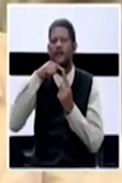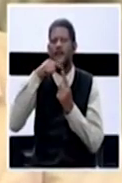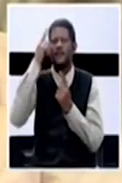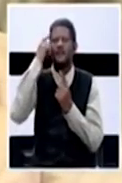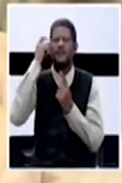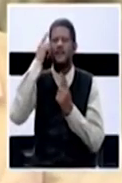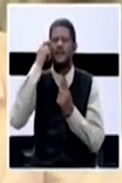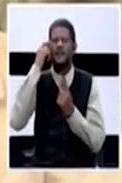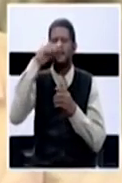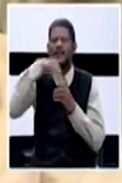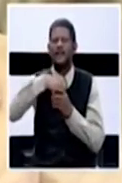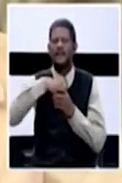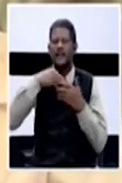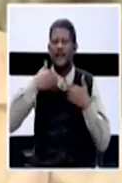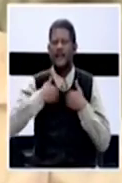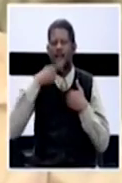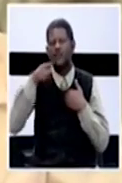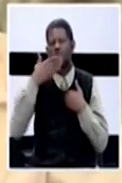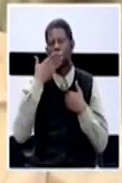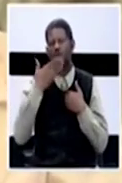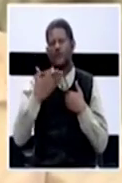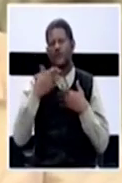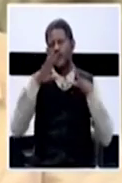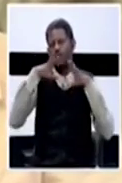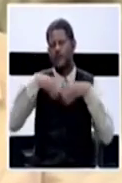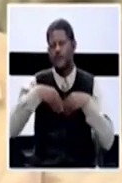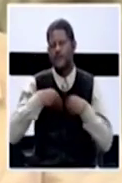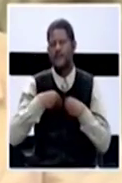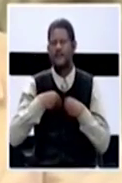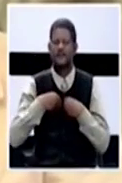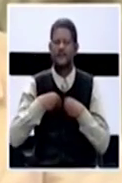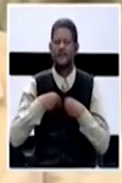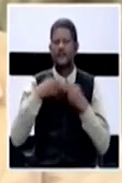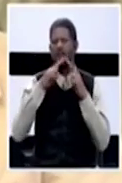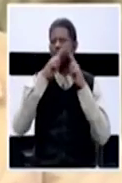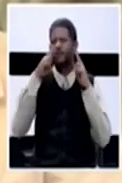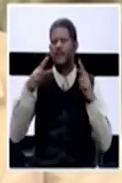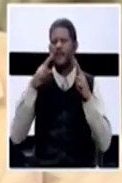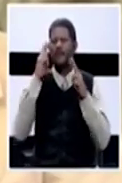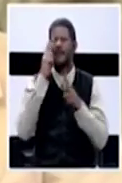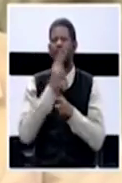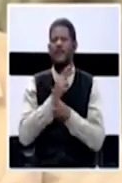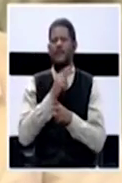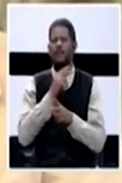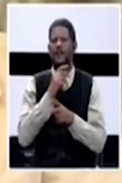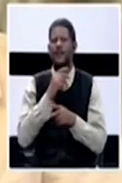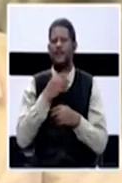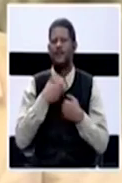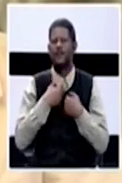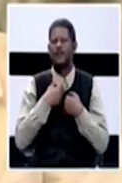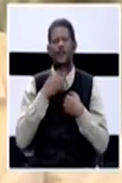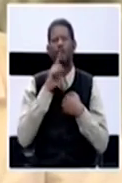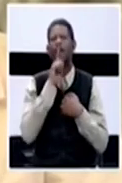ትግራይ ኣቲና ኣለና ኣብኸዓ ፅቡቅ ተቐቢሎምና ብጣዕሚ ከምተ ዝፀበናዮ ብሓቂ